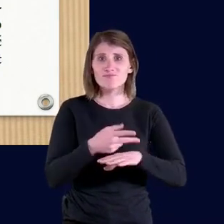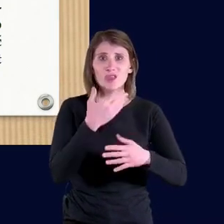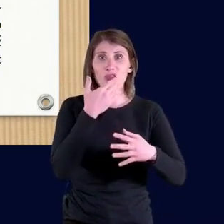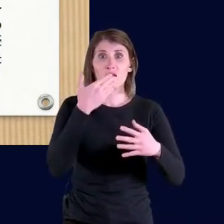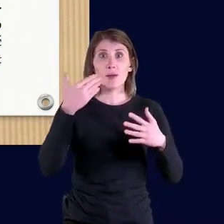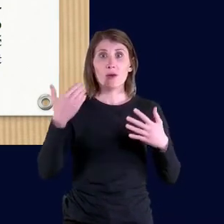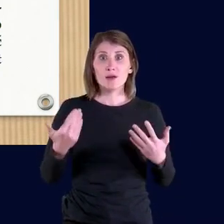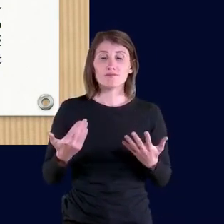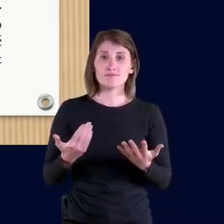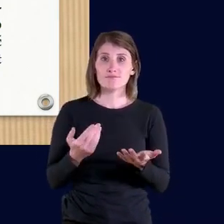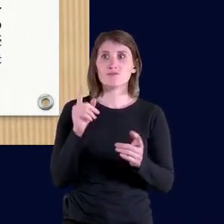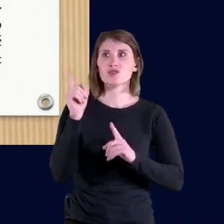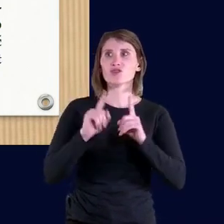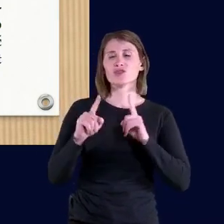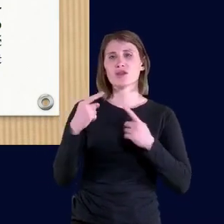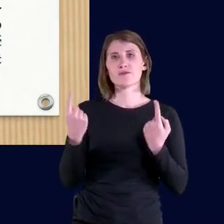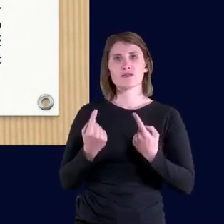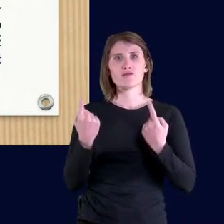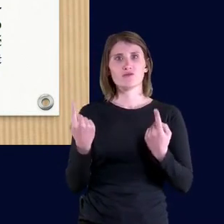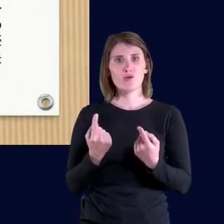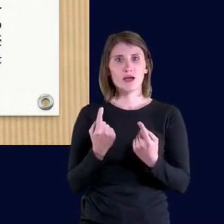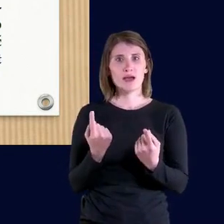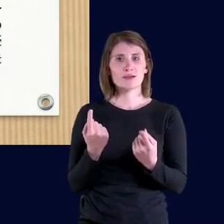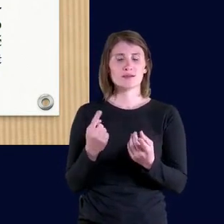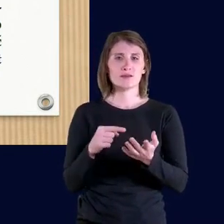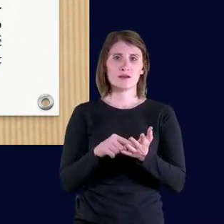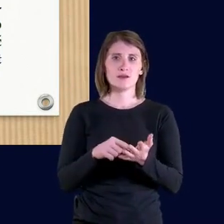czasami są takie sytuacje że